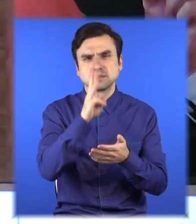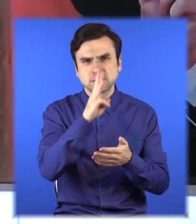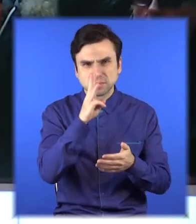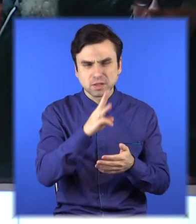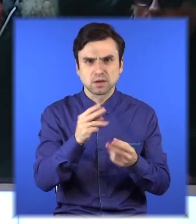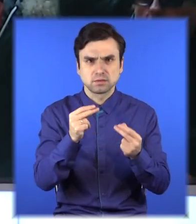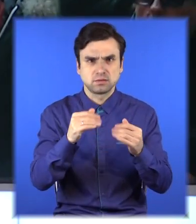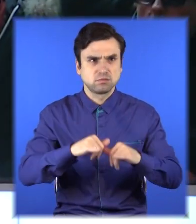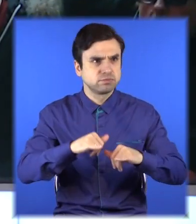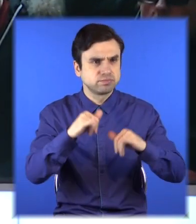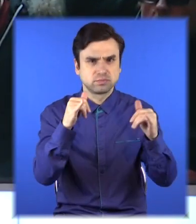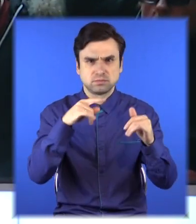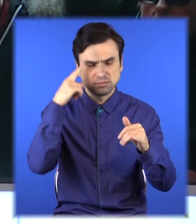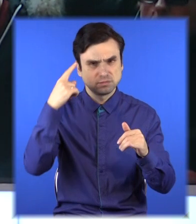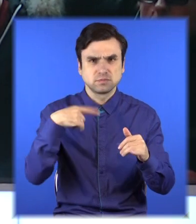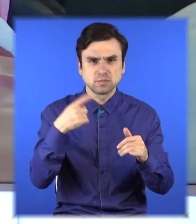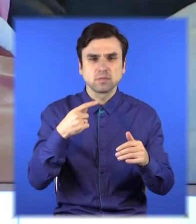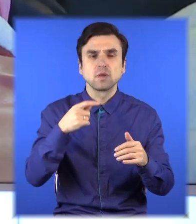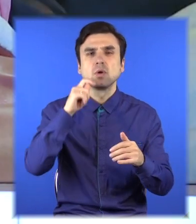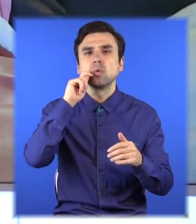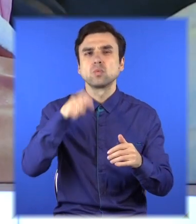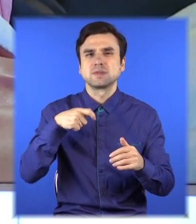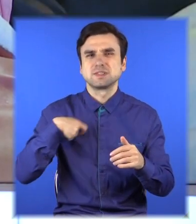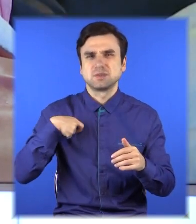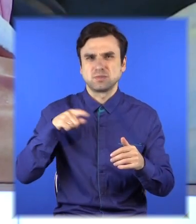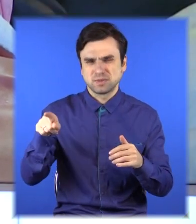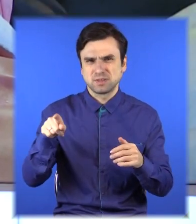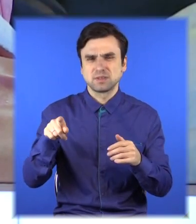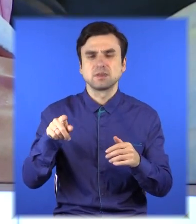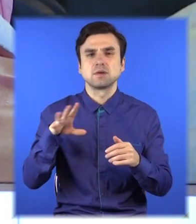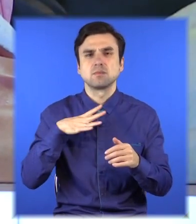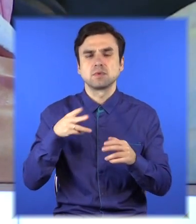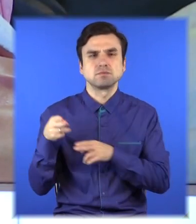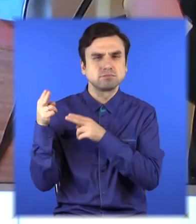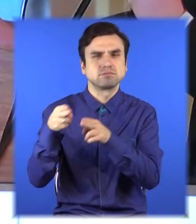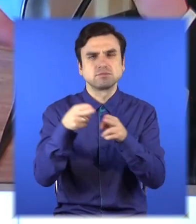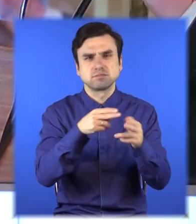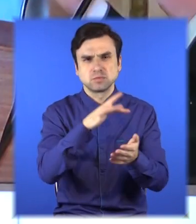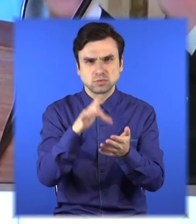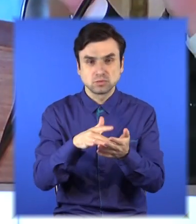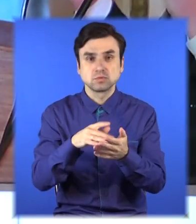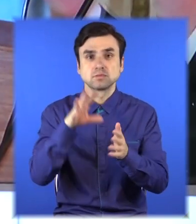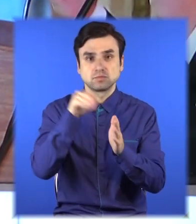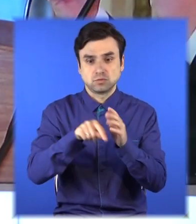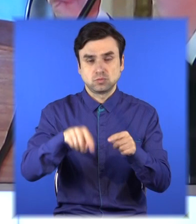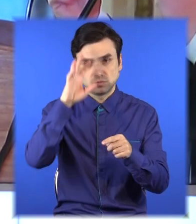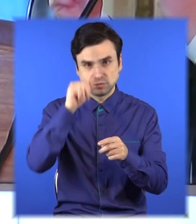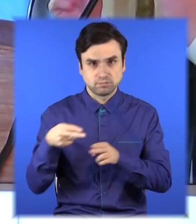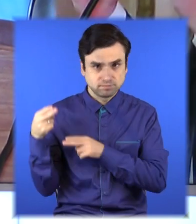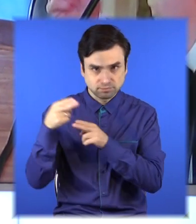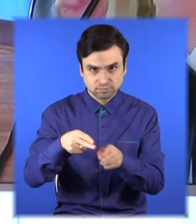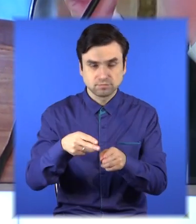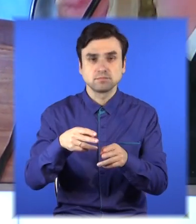Сергій Каплін відвідав Кривий Ріг і розповів, як в Україні порушують права робочих. Близько 70 людей прийшли до Палацу